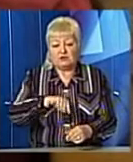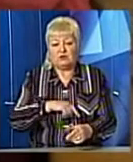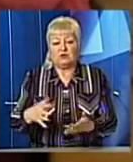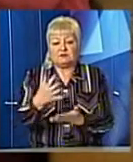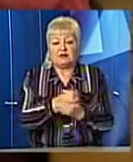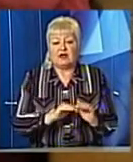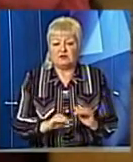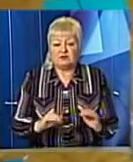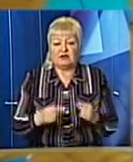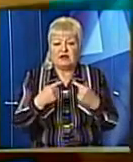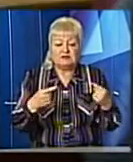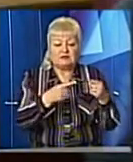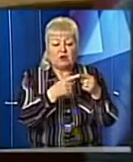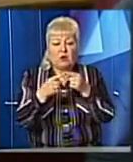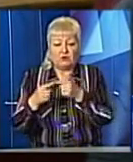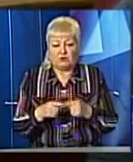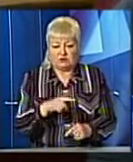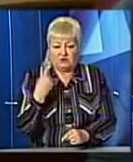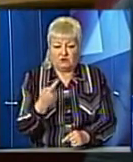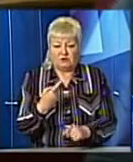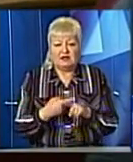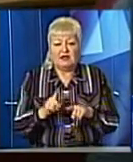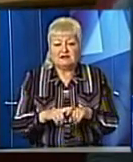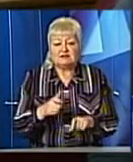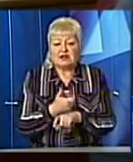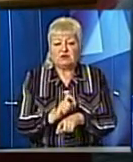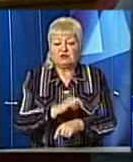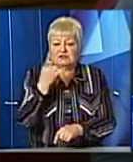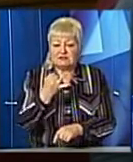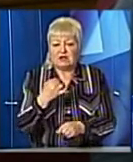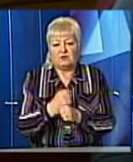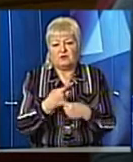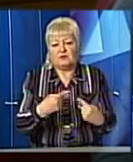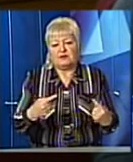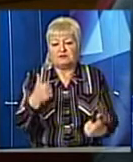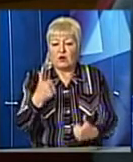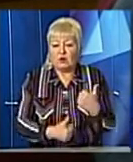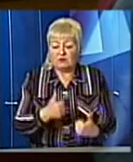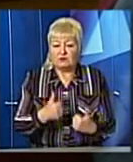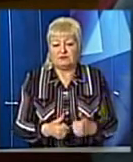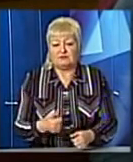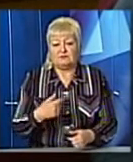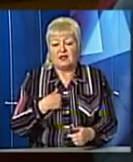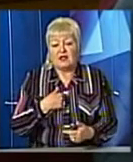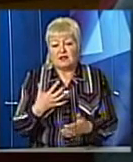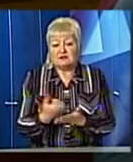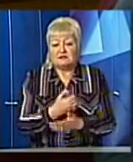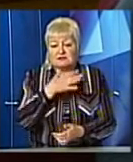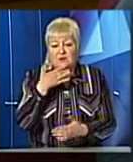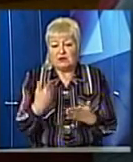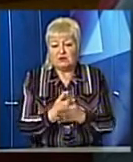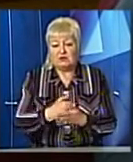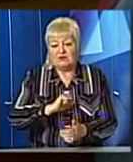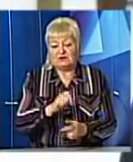куточків області. Це дуже цікаво. Ми робимо всякі конкурси і також я завела багато нових друзів. Це